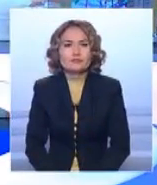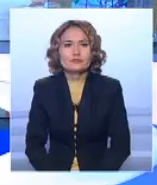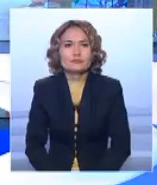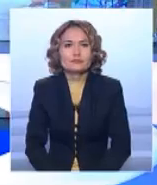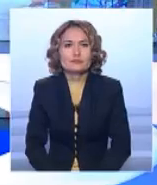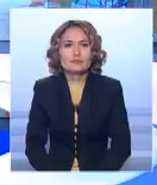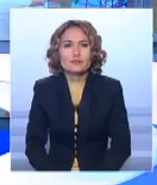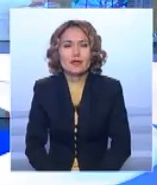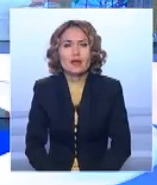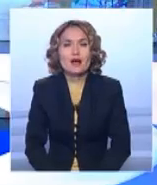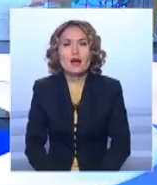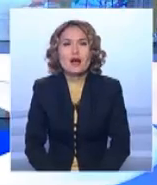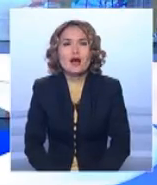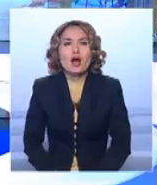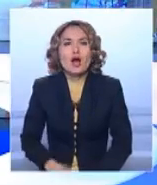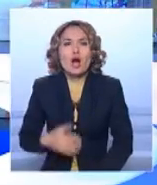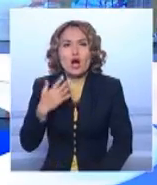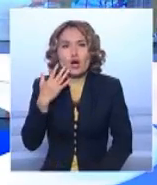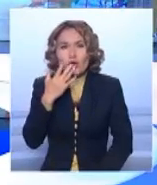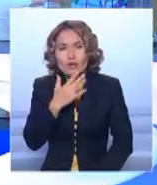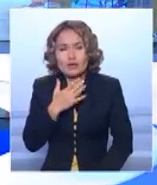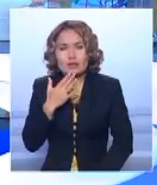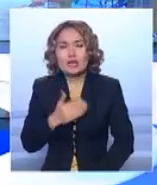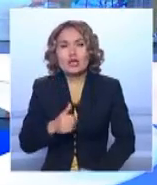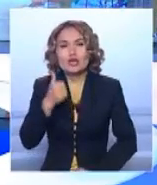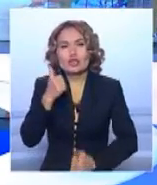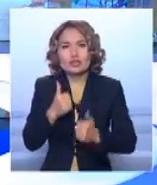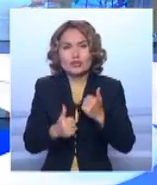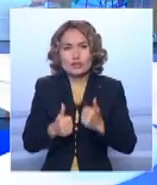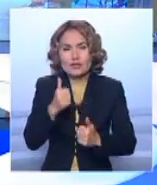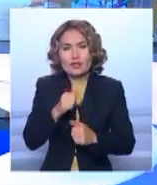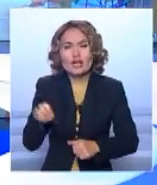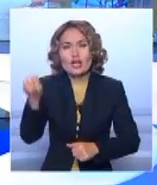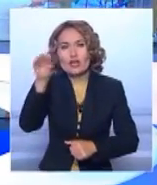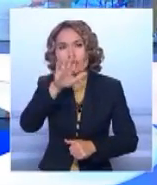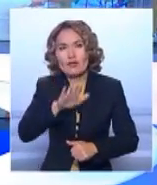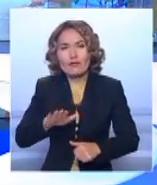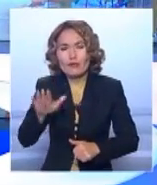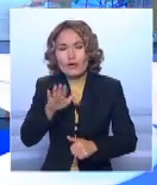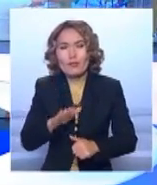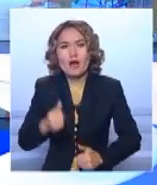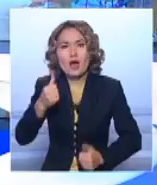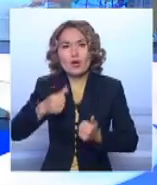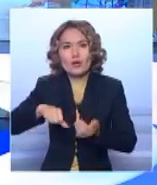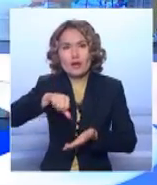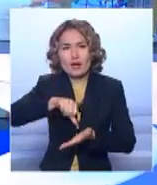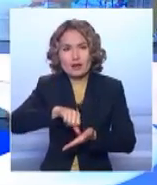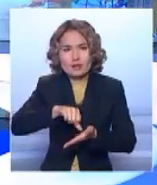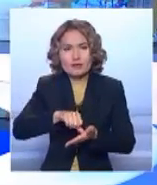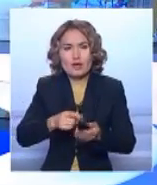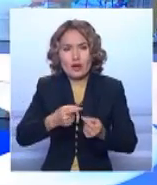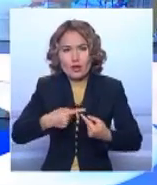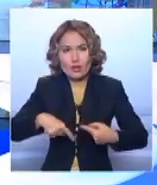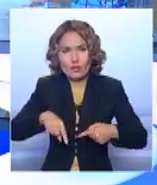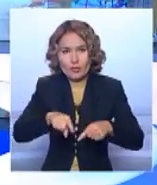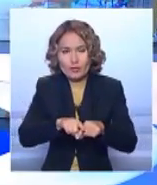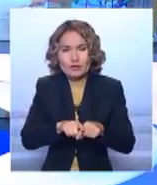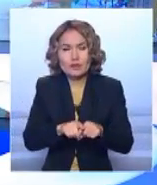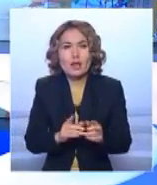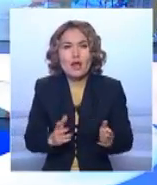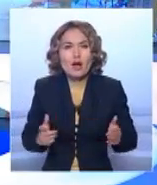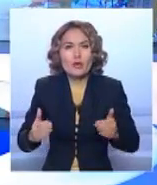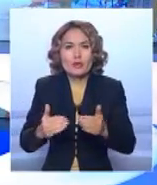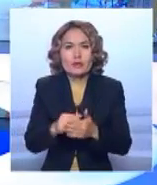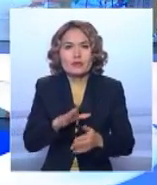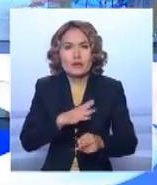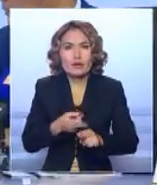World Skills ұлттық чемпионатының жеңімпаздары Еуропа біріншілігіне қатысуға ұсынылады. Бұл туралы байқау ұйымдастырушылары мәлімдеді. Айта